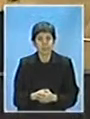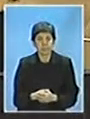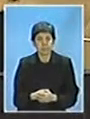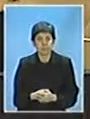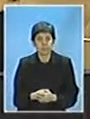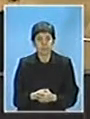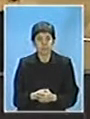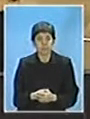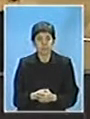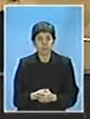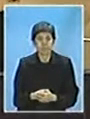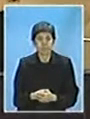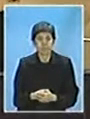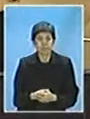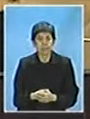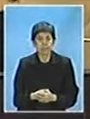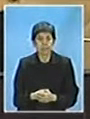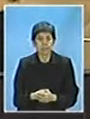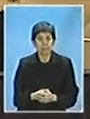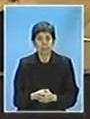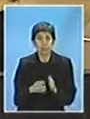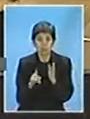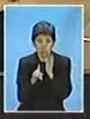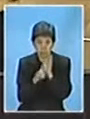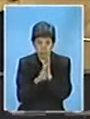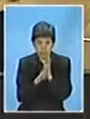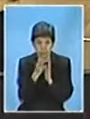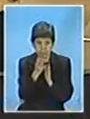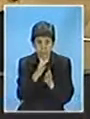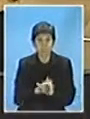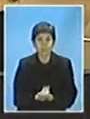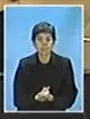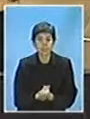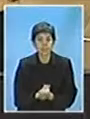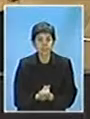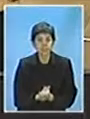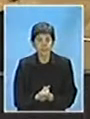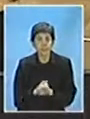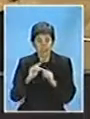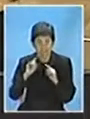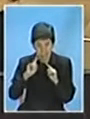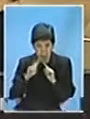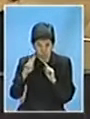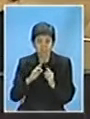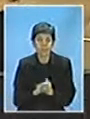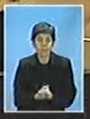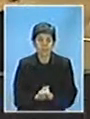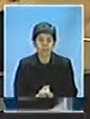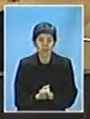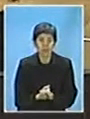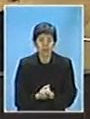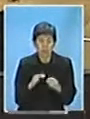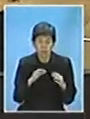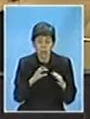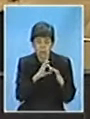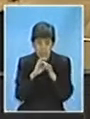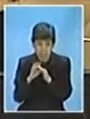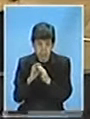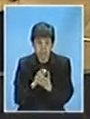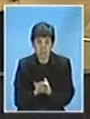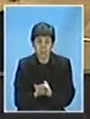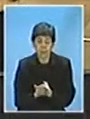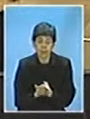ค่ะท่านสุดท้ายท่านเดชอุดมนะคะค่ะเชิญท่านเดชอุดม ครับท่านประธานครับเป็นครั้งที่2สั้นๆครับต่อเนื่องกับที่เพื่อนสมาชิก